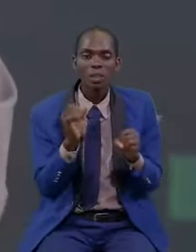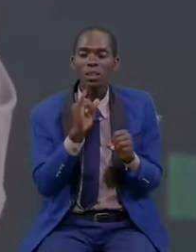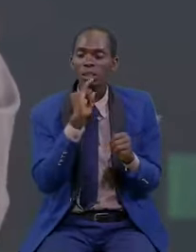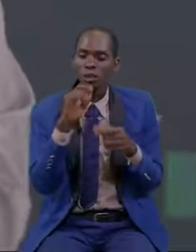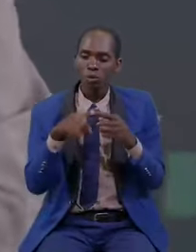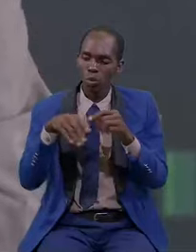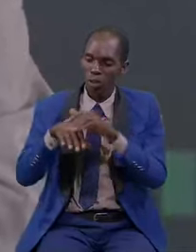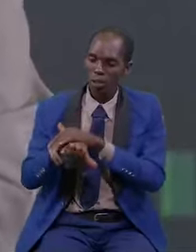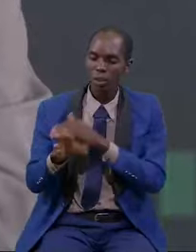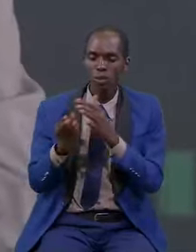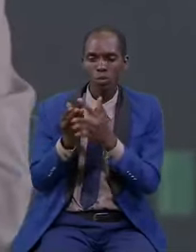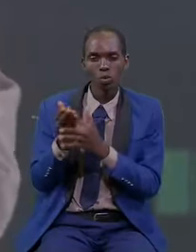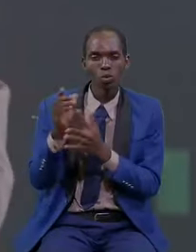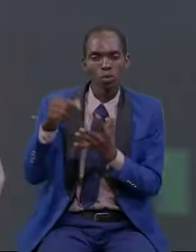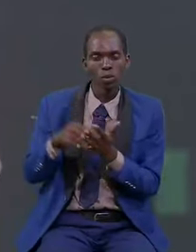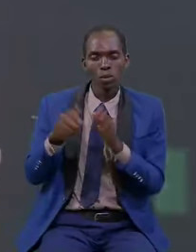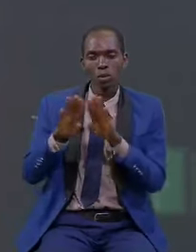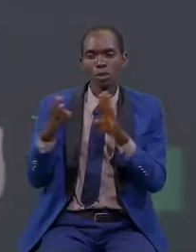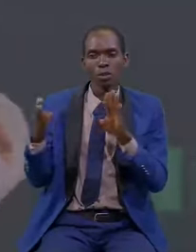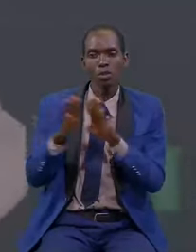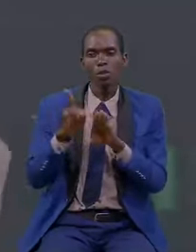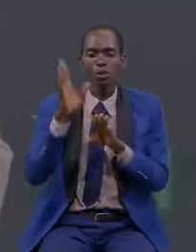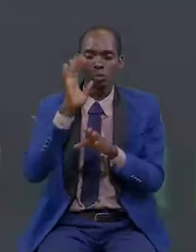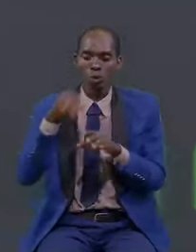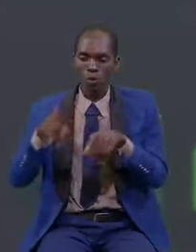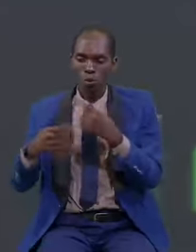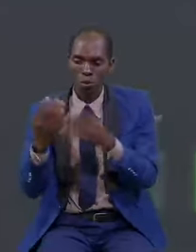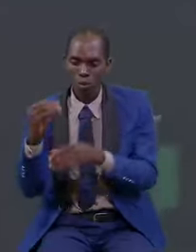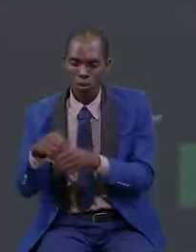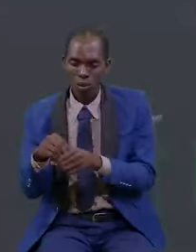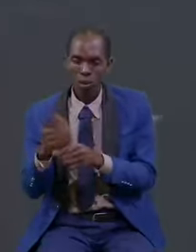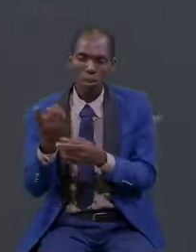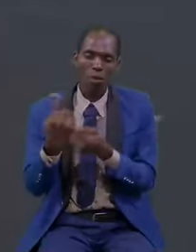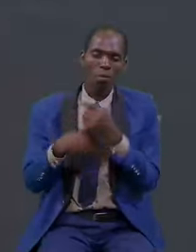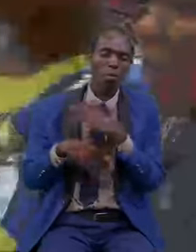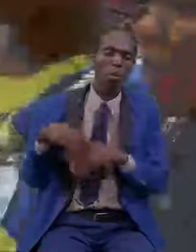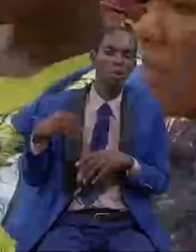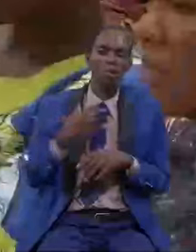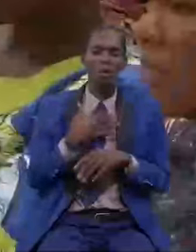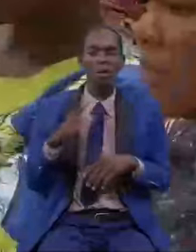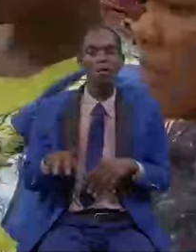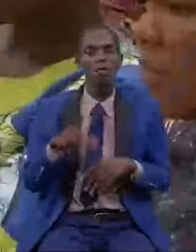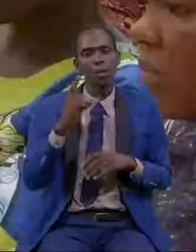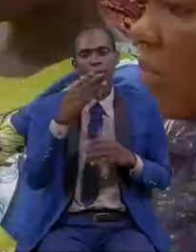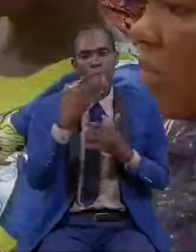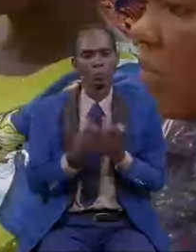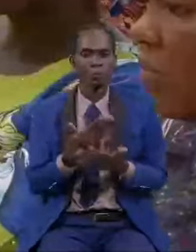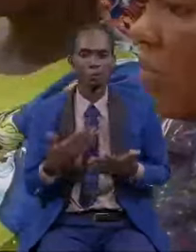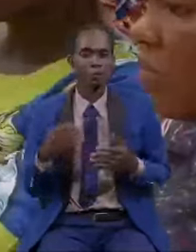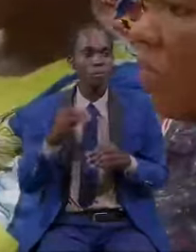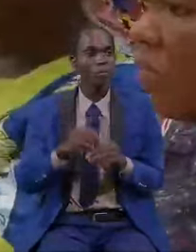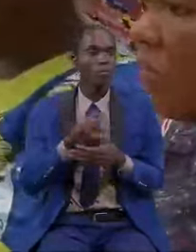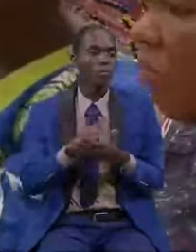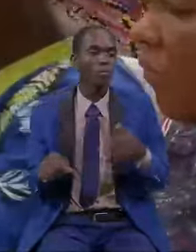par cette porte et il entrera, il sortira et il trouvera des pâturages. Le verset